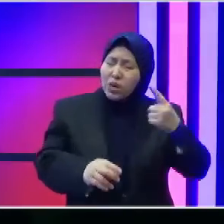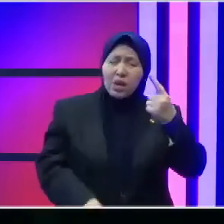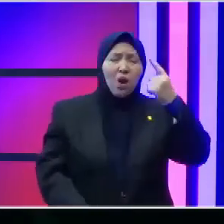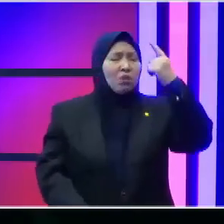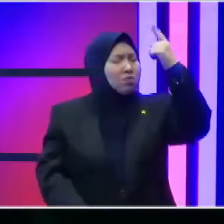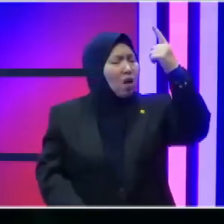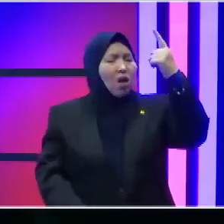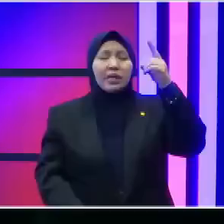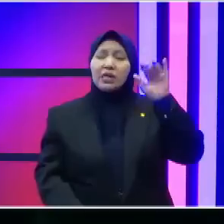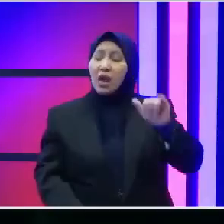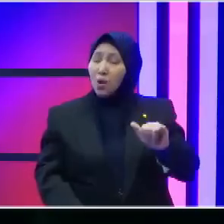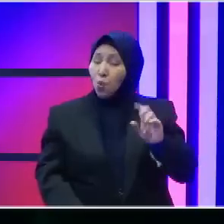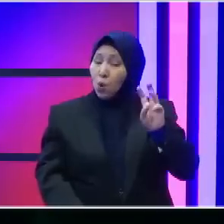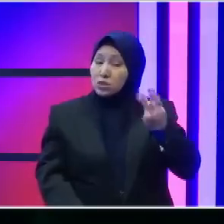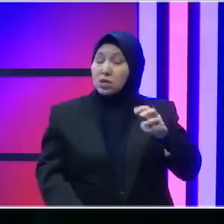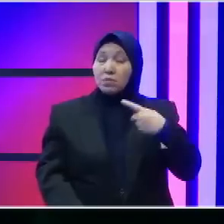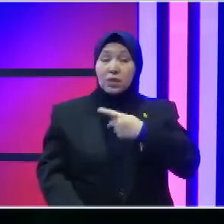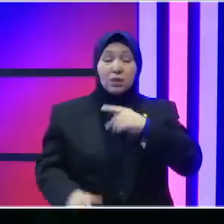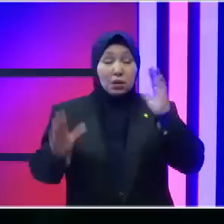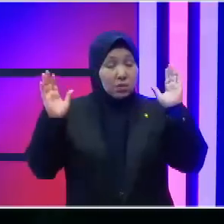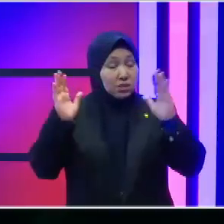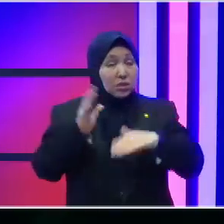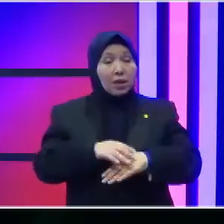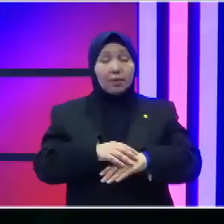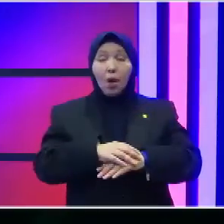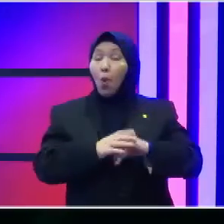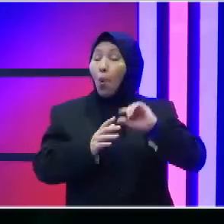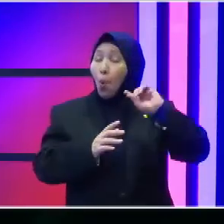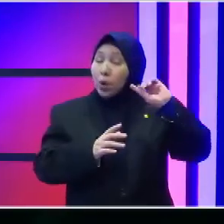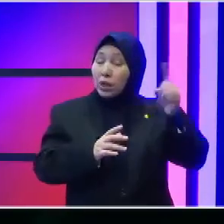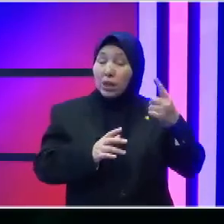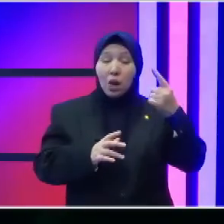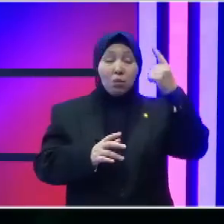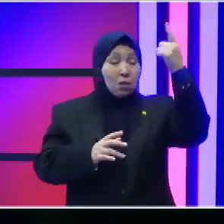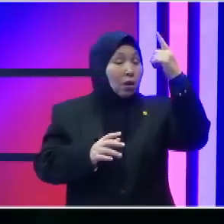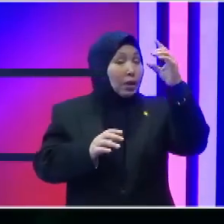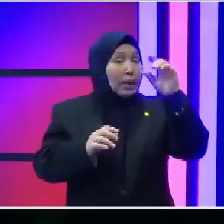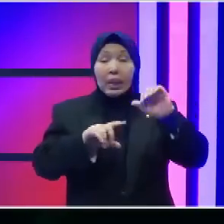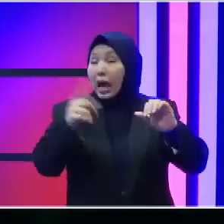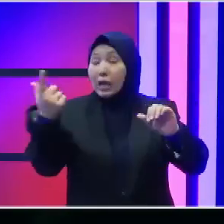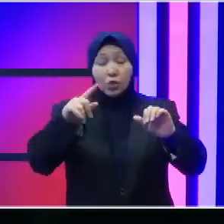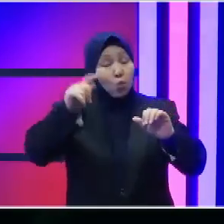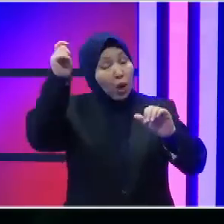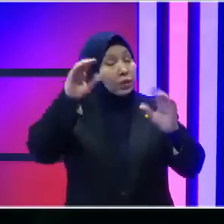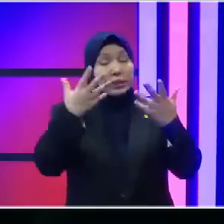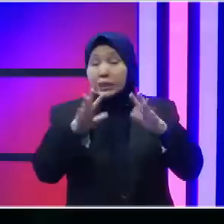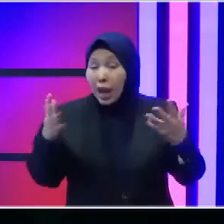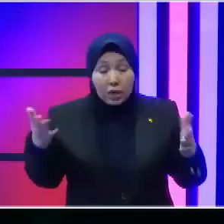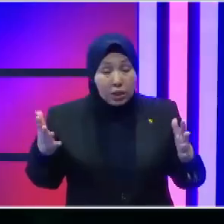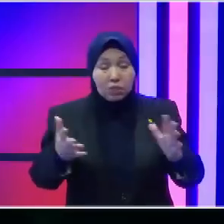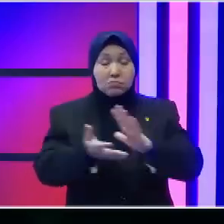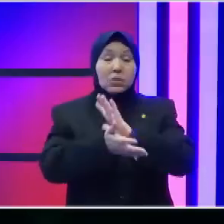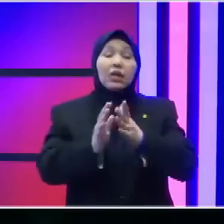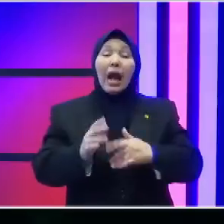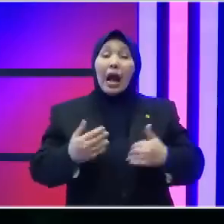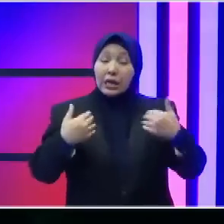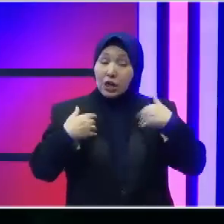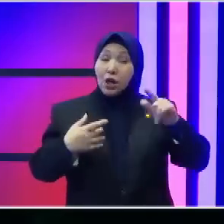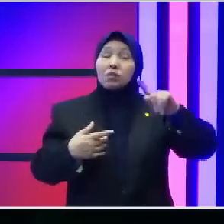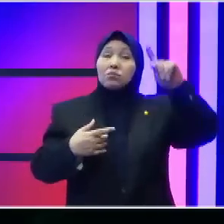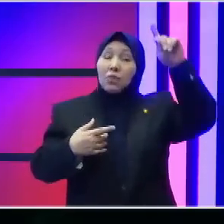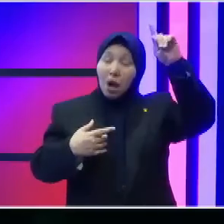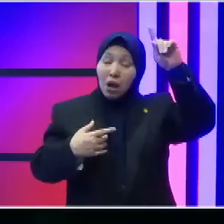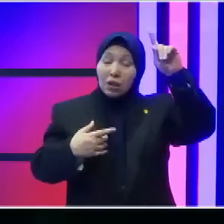ya yang disembah, la ilaha illahu, tidak ada Tuhan kecualinya. Adanya Tuhan ini menyebabkan kita ini tidak